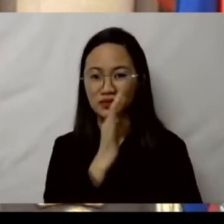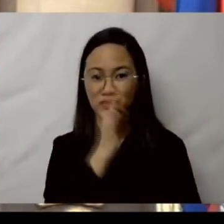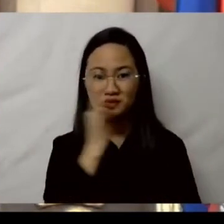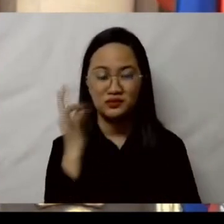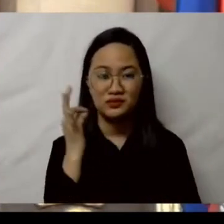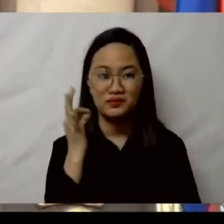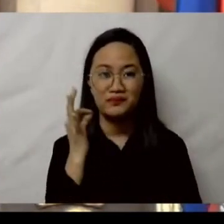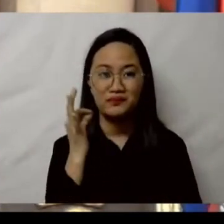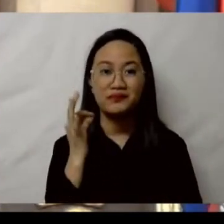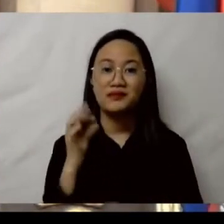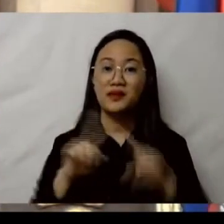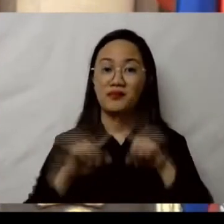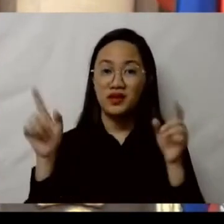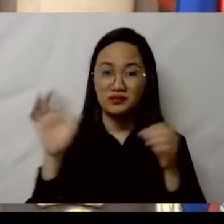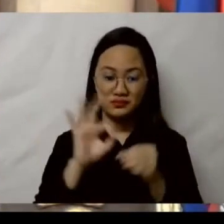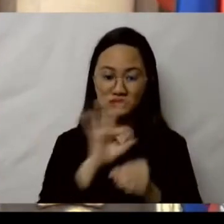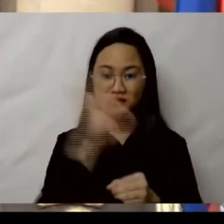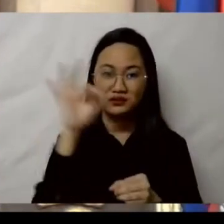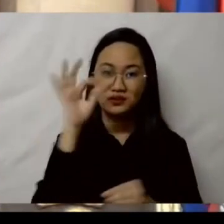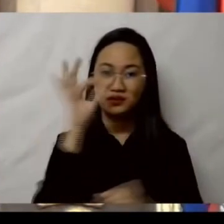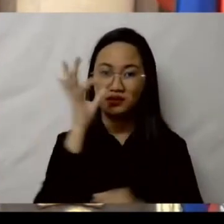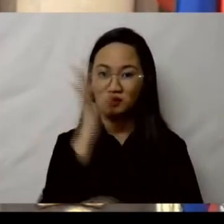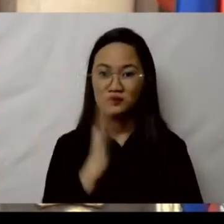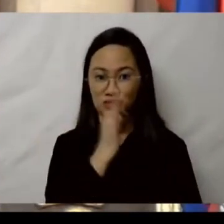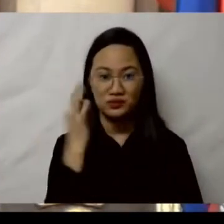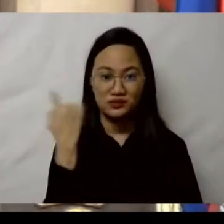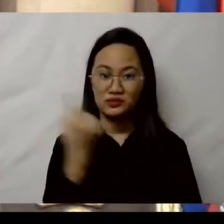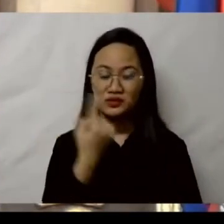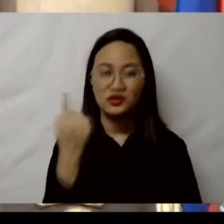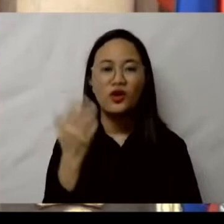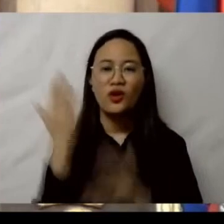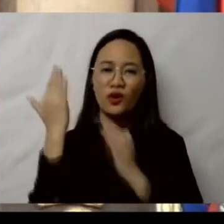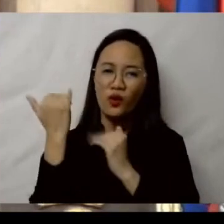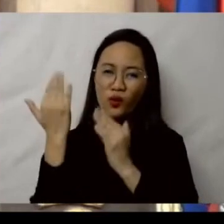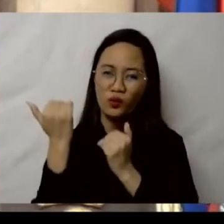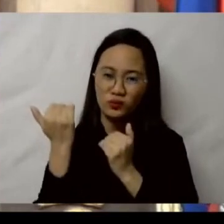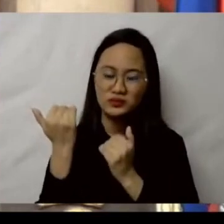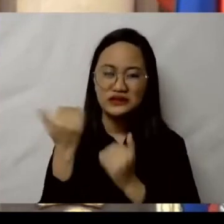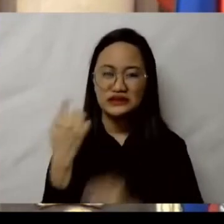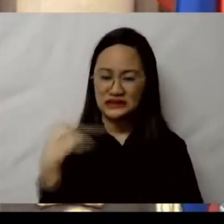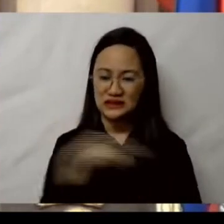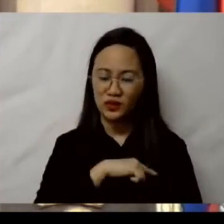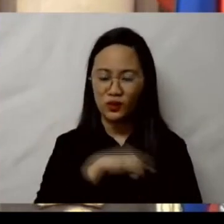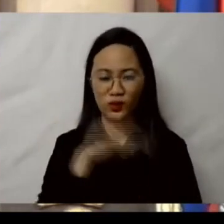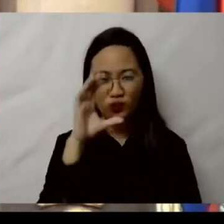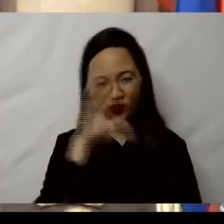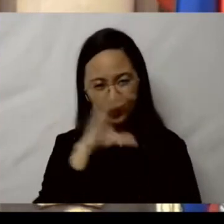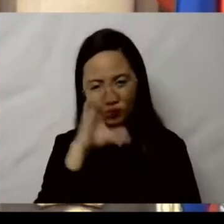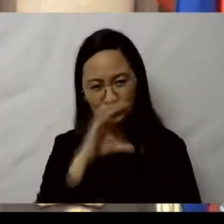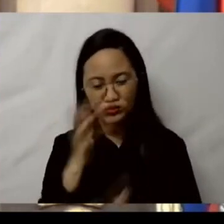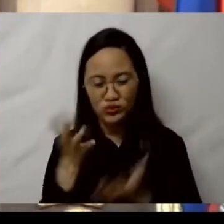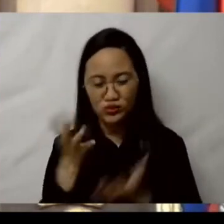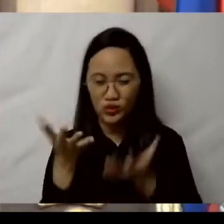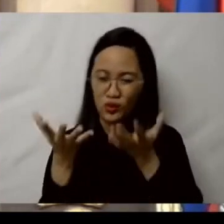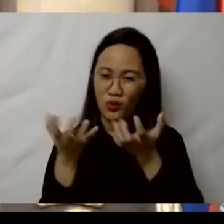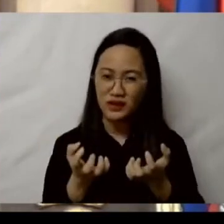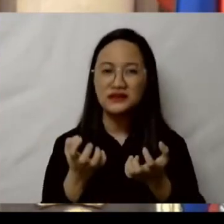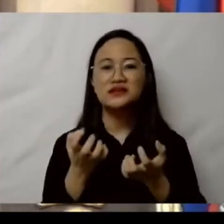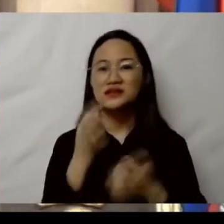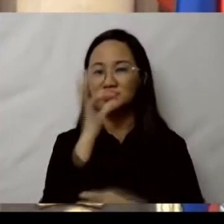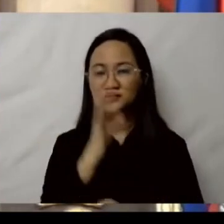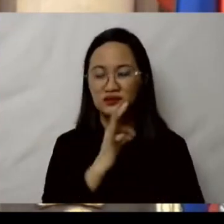Sana hanap-hanapin natin ang katawan at dugo ni Jesus sa banal na communion. Inasmuch as we hunger for